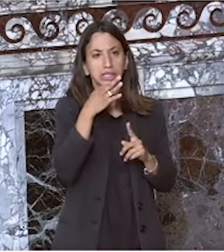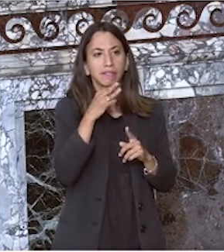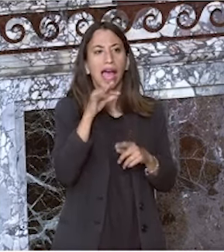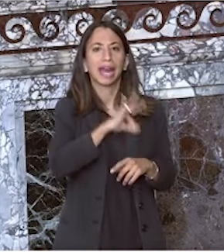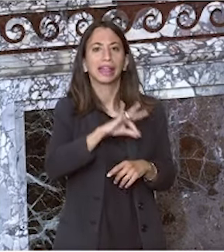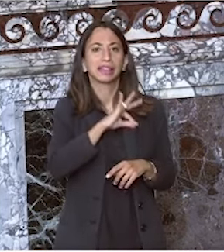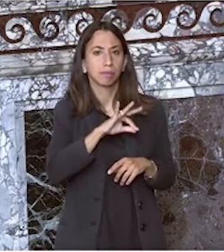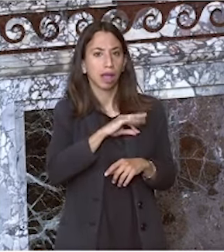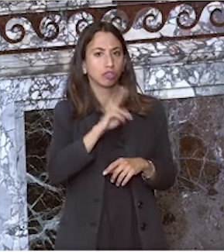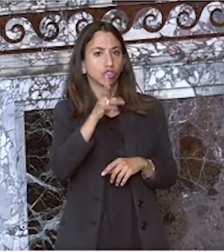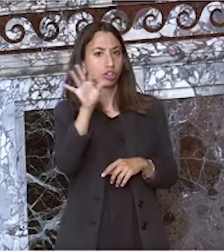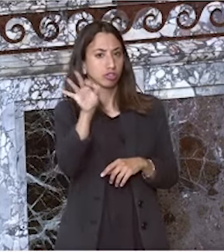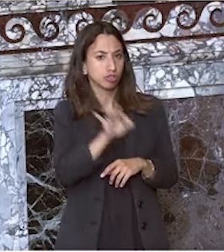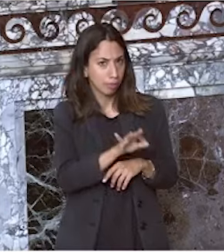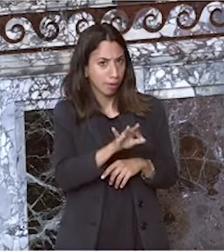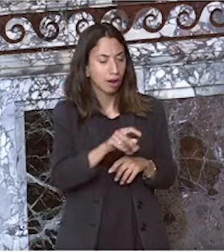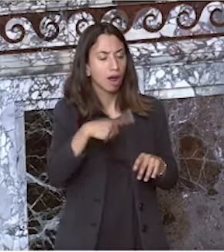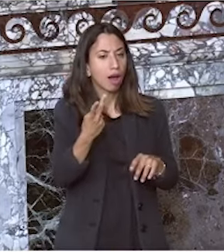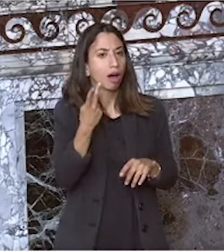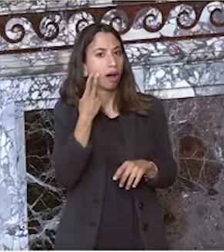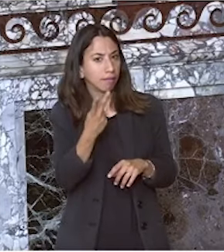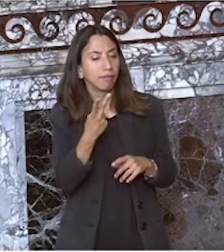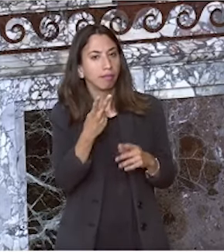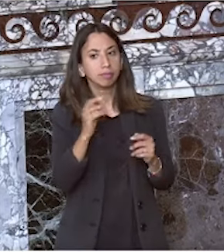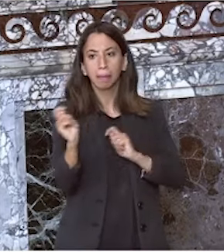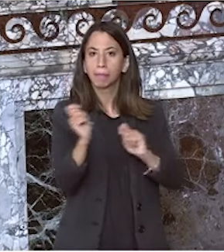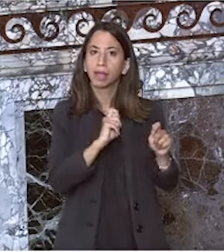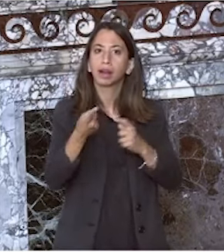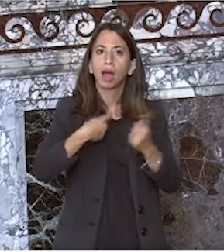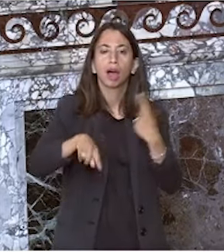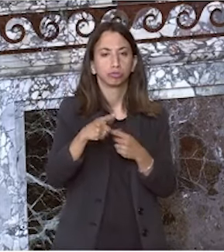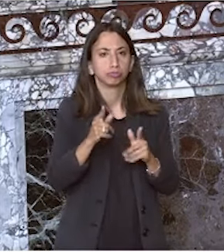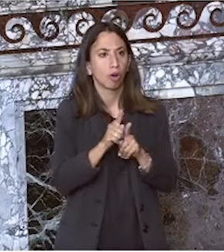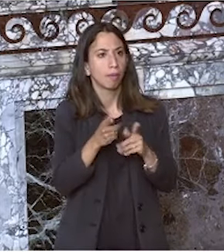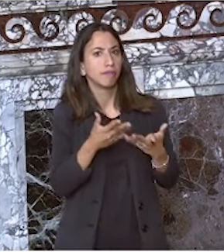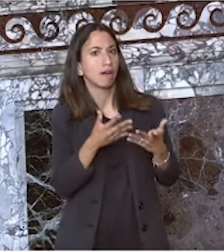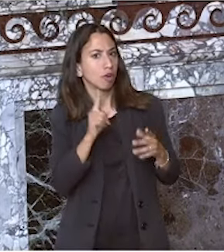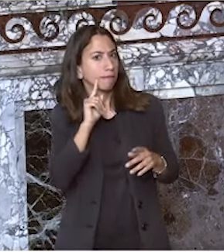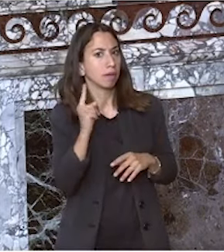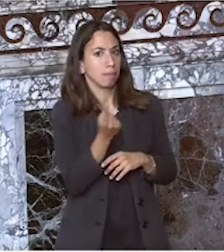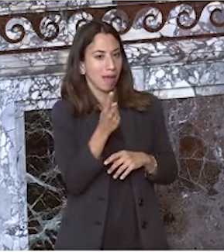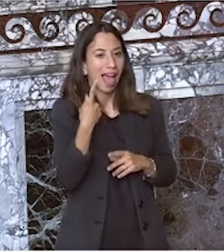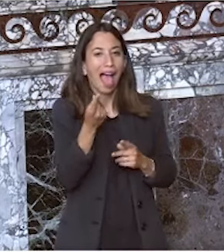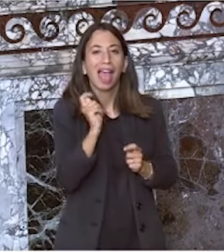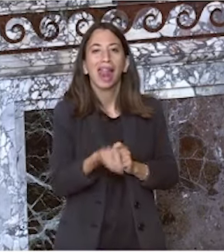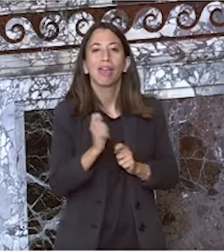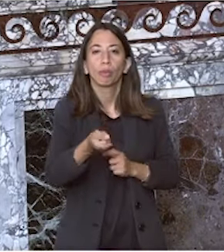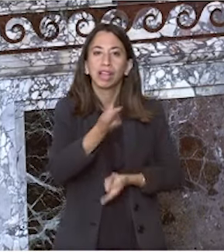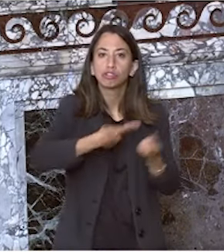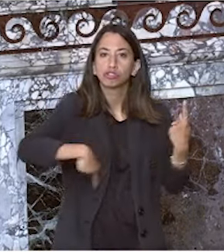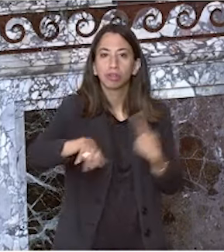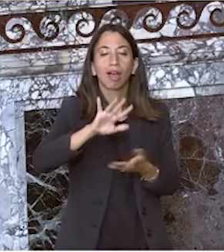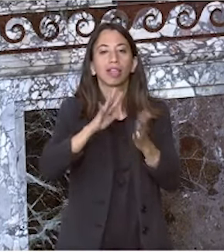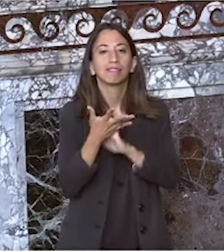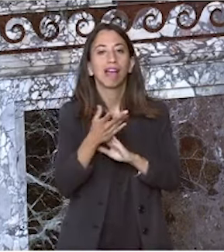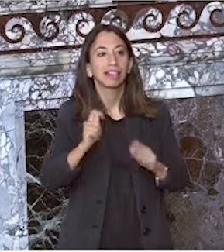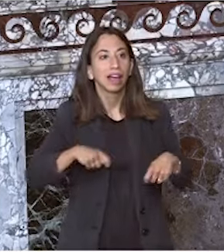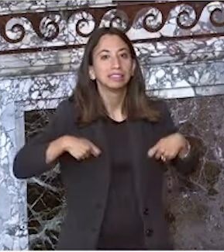redditività ha beneficiato di un'eccezionale congiuntura di mercato in cui l'abbondante liquidità in circolazione ha frenato l'aumento del costo